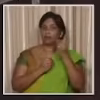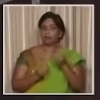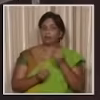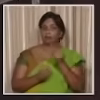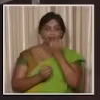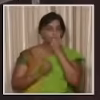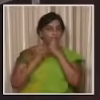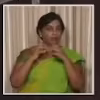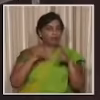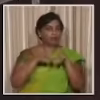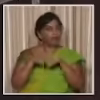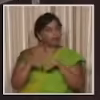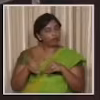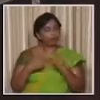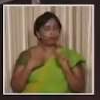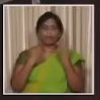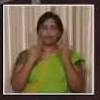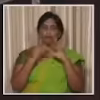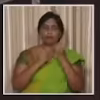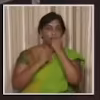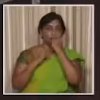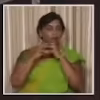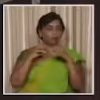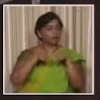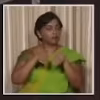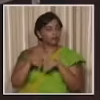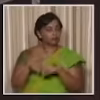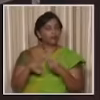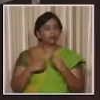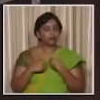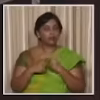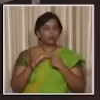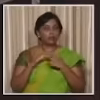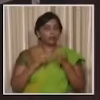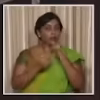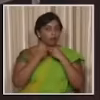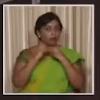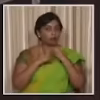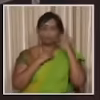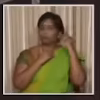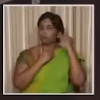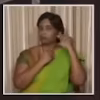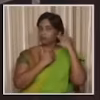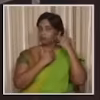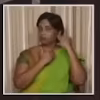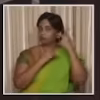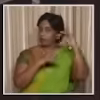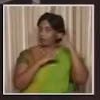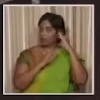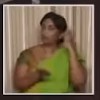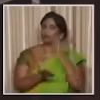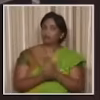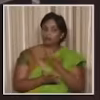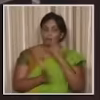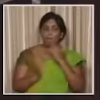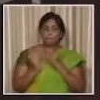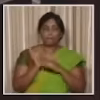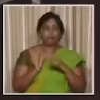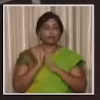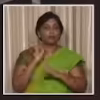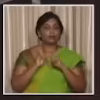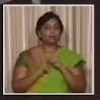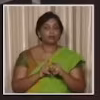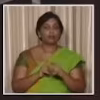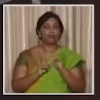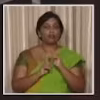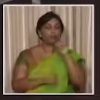වගා කරන්න. ගොවියන්ට නොමිලේ දීලා බඩගිරු වගා කරන්න. අපිට මේ සත්ව ආහාර ආනයනය සම්පූර්ණයෙන් නවත්තන්න පුළුවන්. හැබැයි මහවැලි අමාත්‍යංශය කරන්නේ